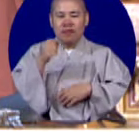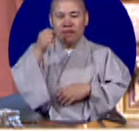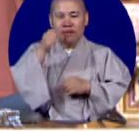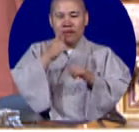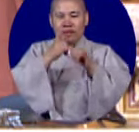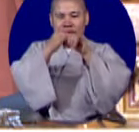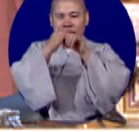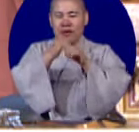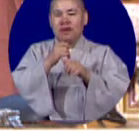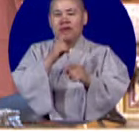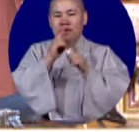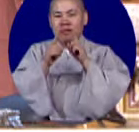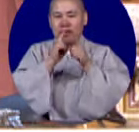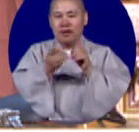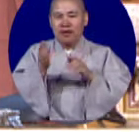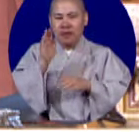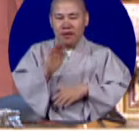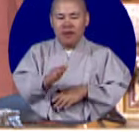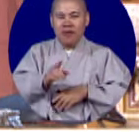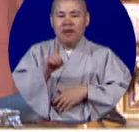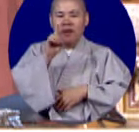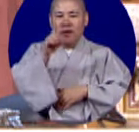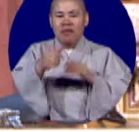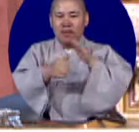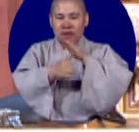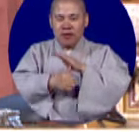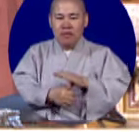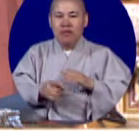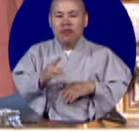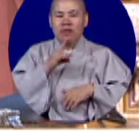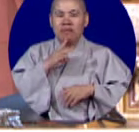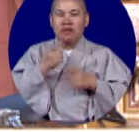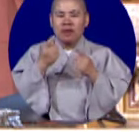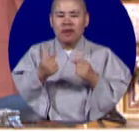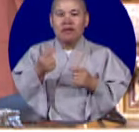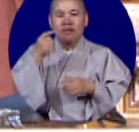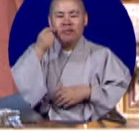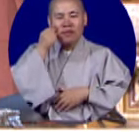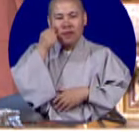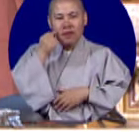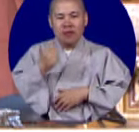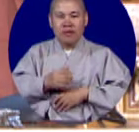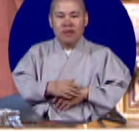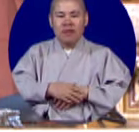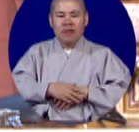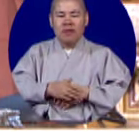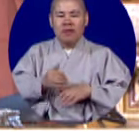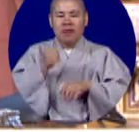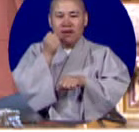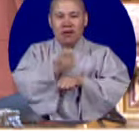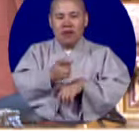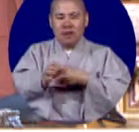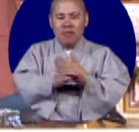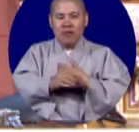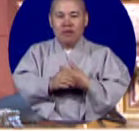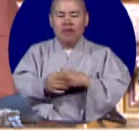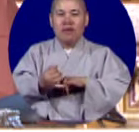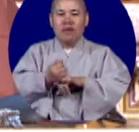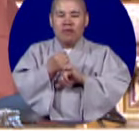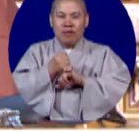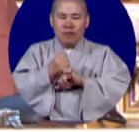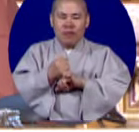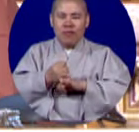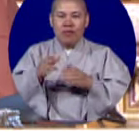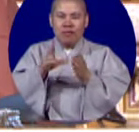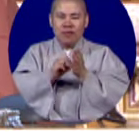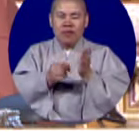백전백승이 불여 일인이라 한 번 참는 것만 갖지 못하다. 이기고 나면요, 반드시 후유증이